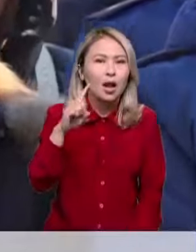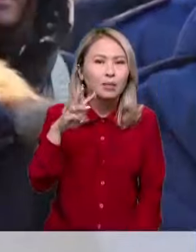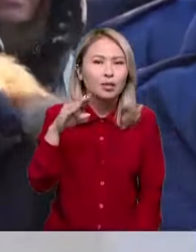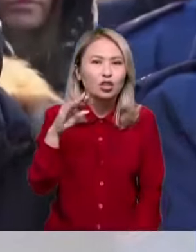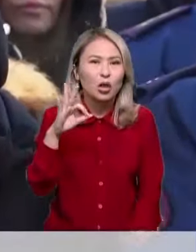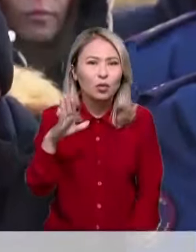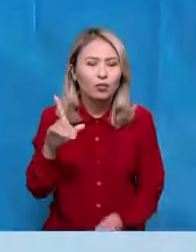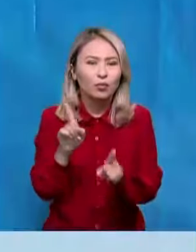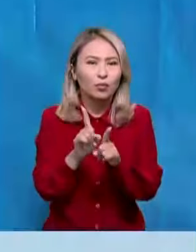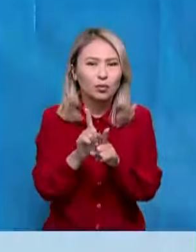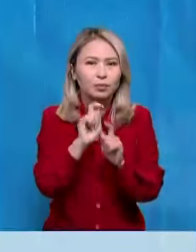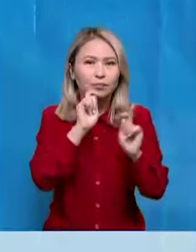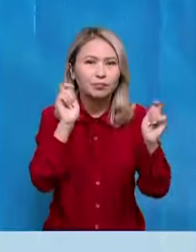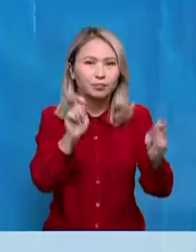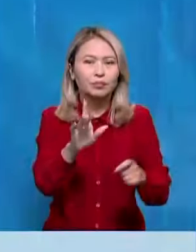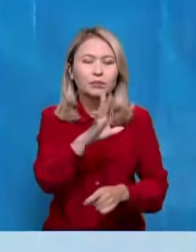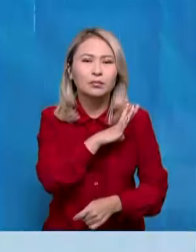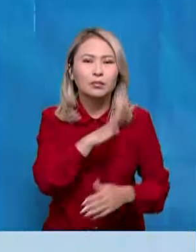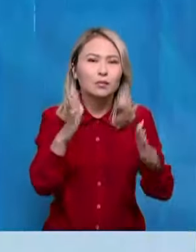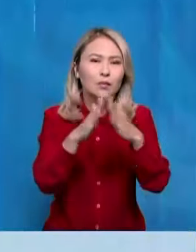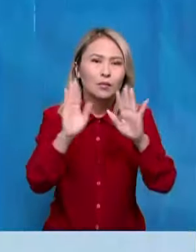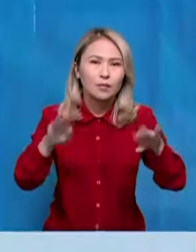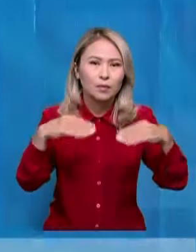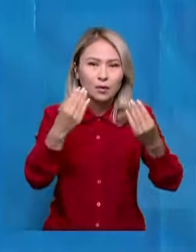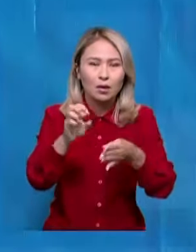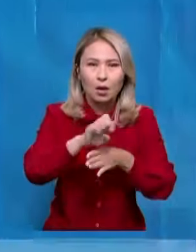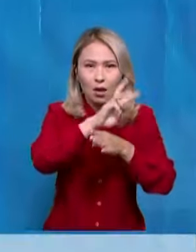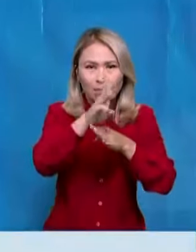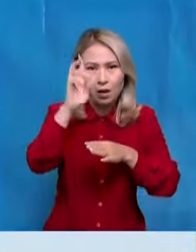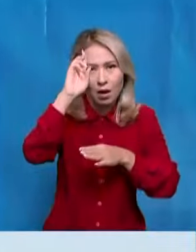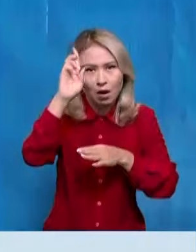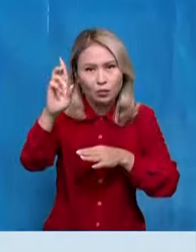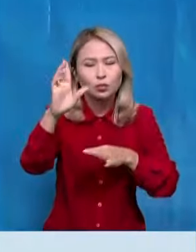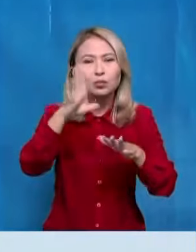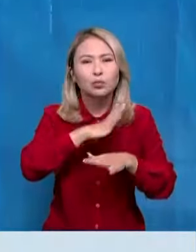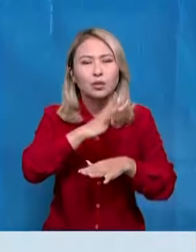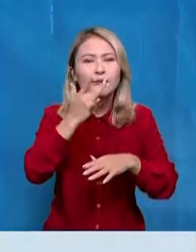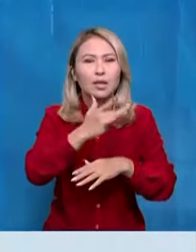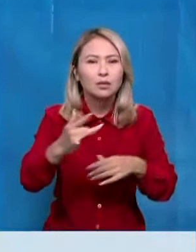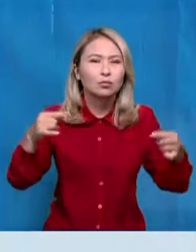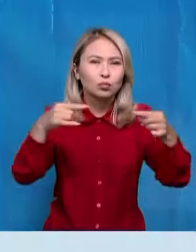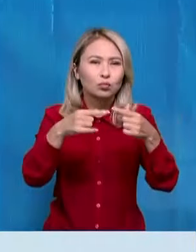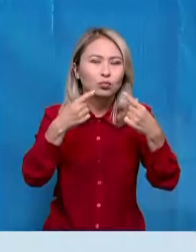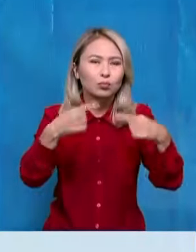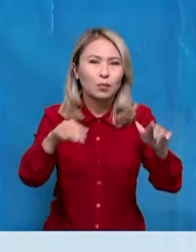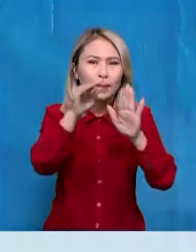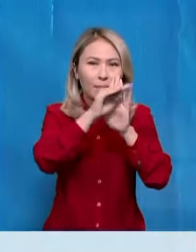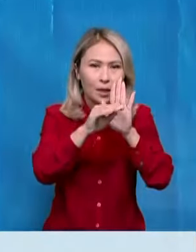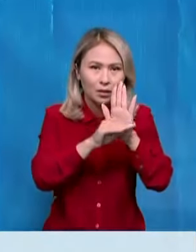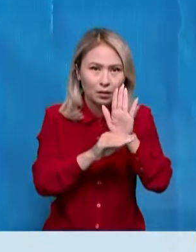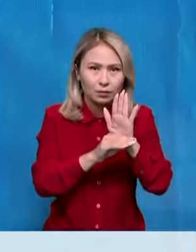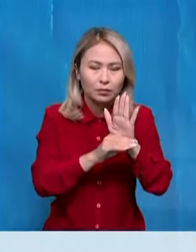түрде табыстады. Халықты тұрғын үймен қамтамасыз ету мемлекеттің саясатының басты бағыты болып